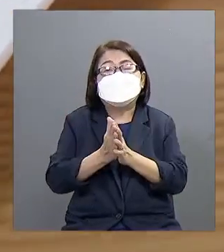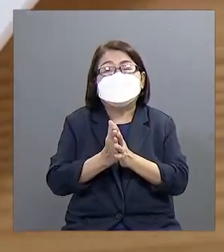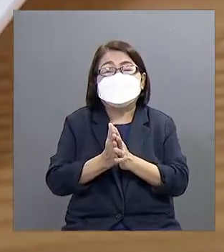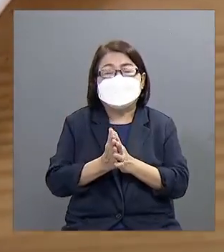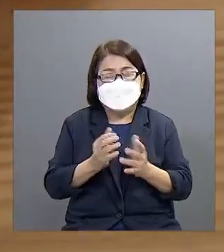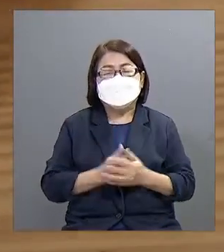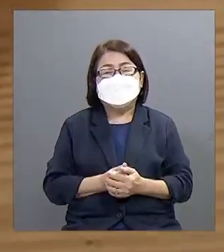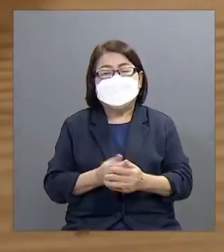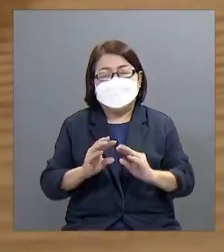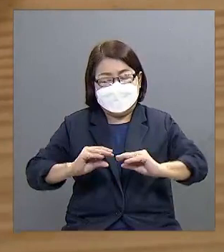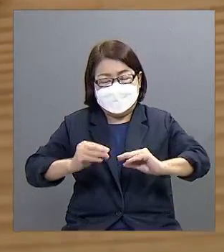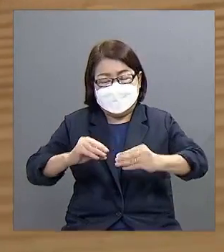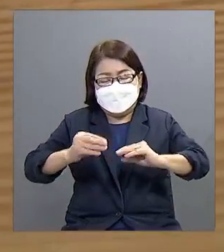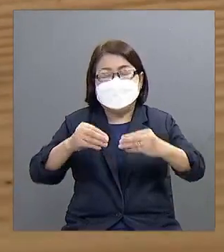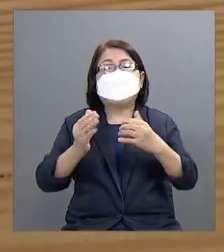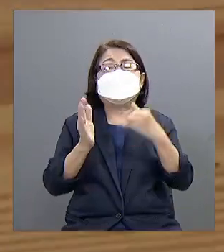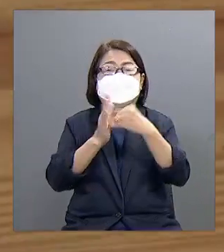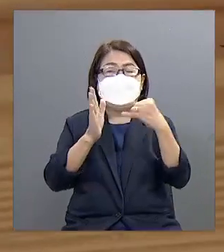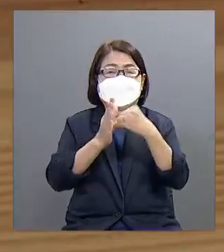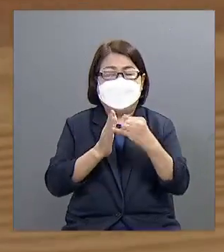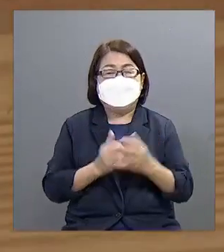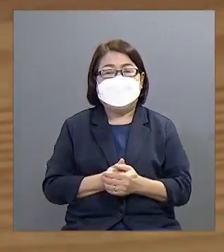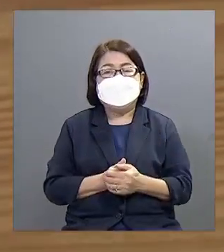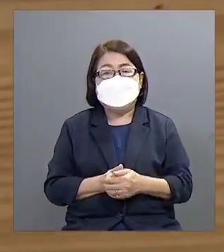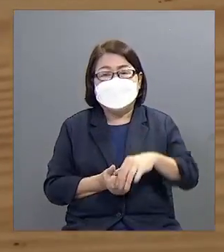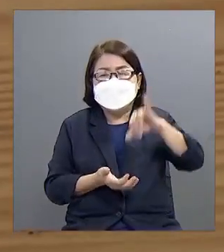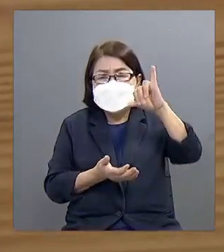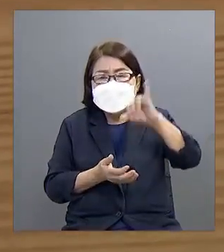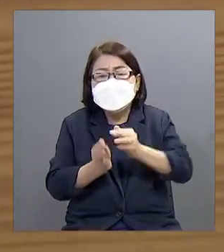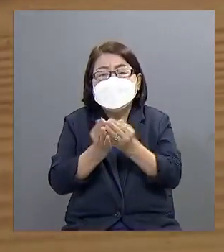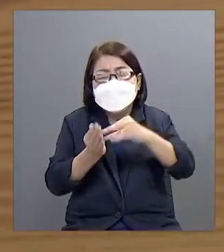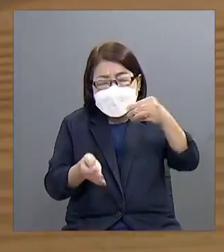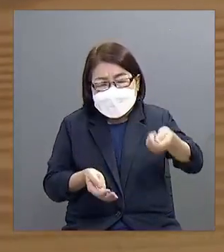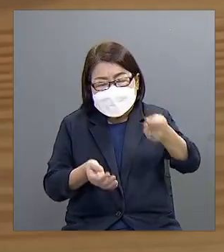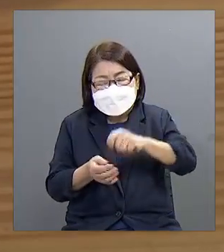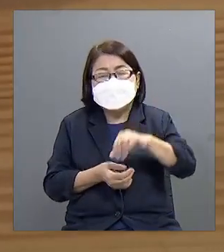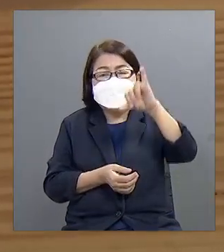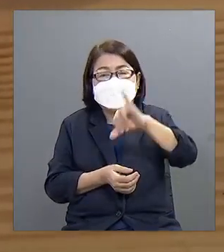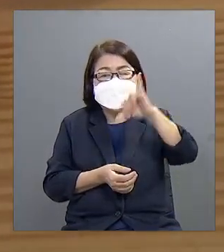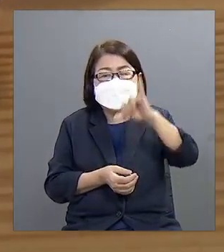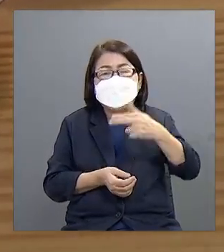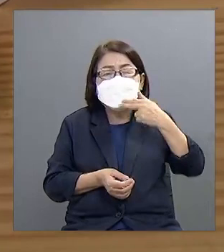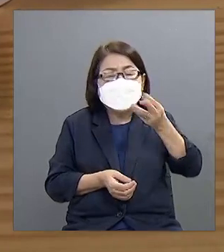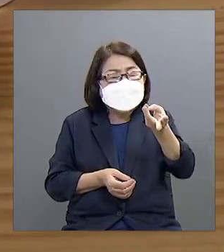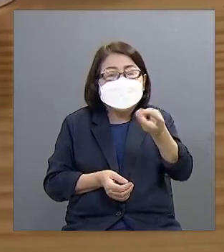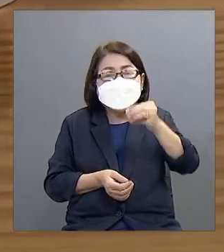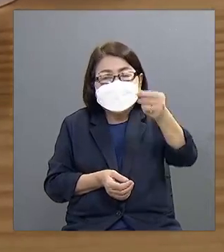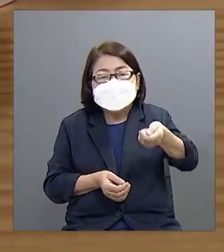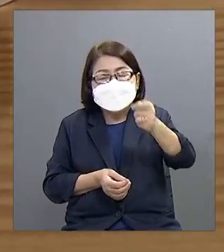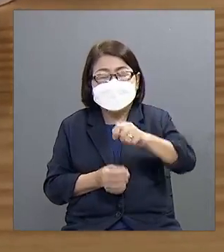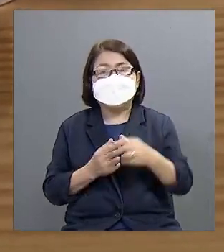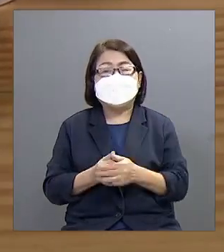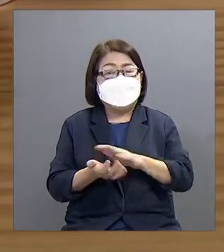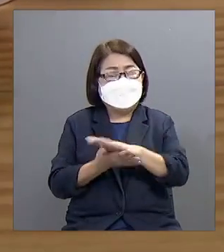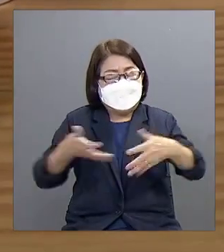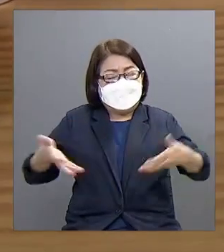ห่อได้ง่ายขึ้นแล้วเราก็จะปรุงรสด้วยน้ำมันหอยซอสปรุงรสใส่น้ำตาลเล็กน้อยพอเราผัดเครื่องปรุงเสร็จแล้วนะคะเราก็จ